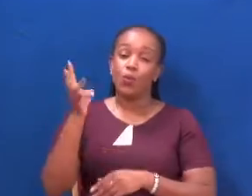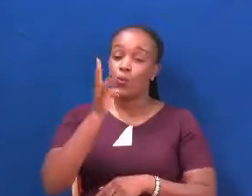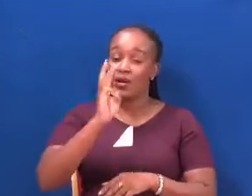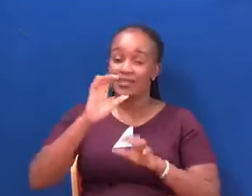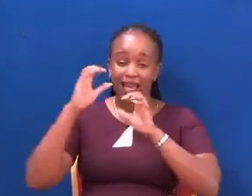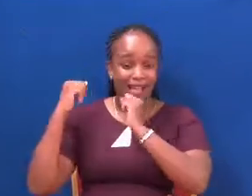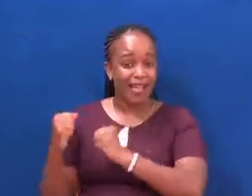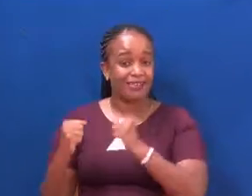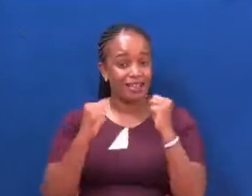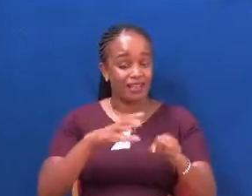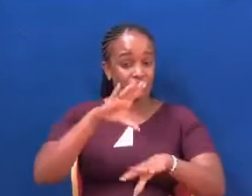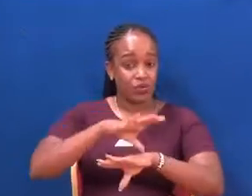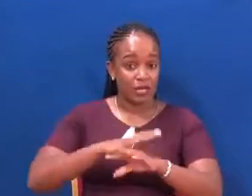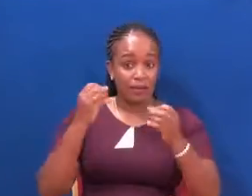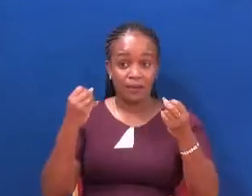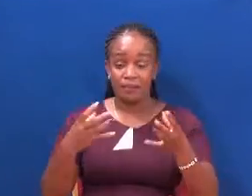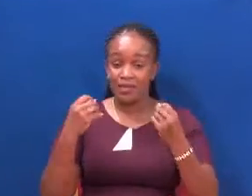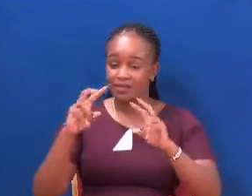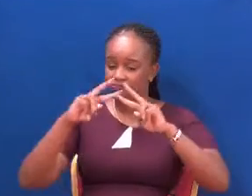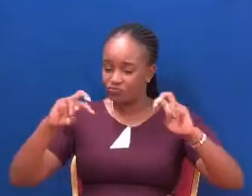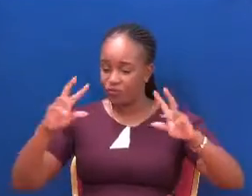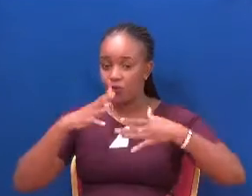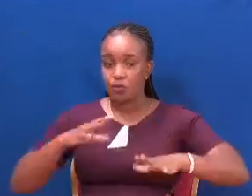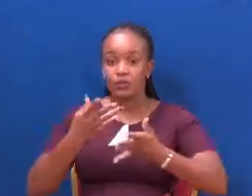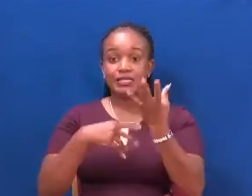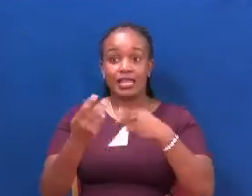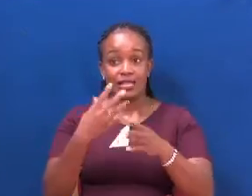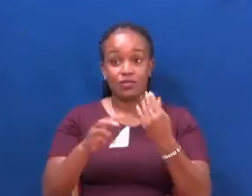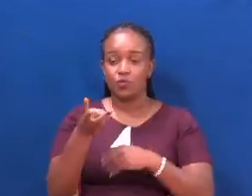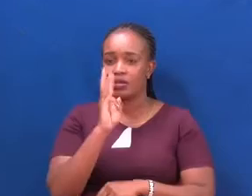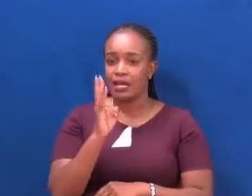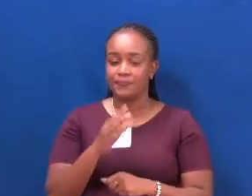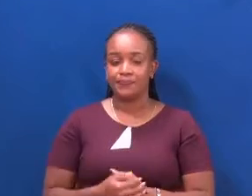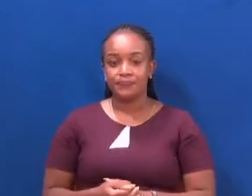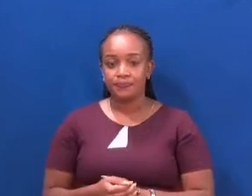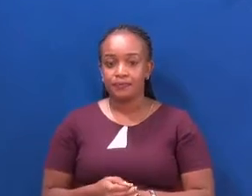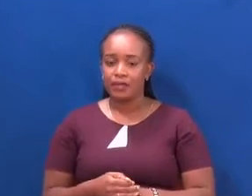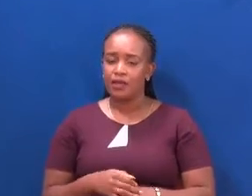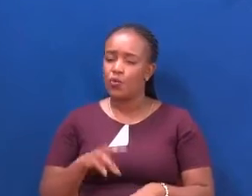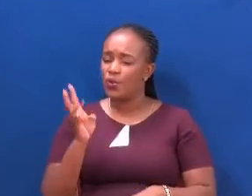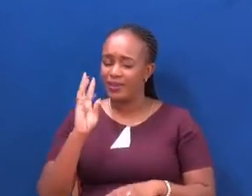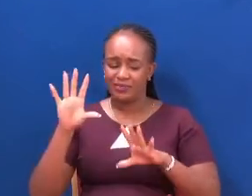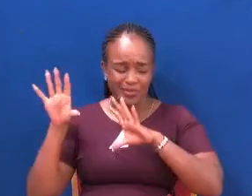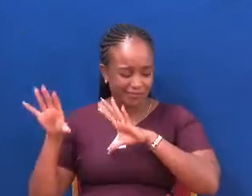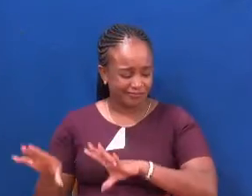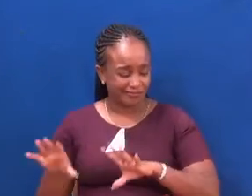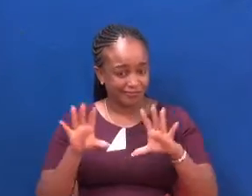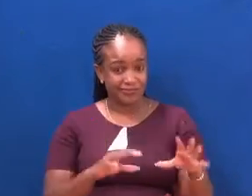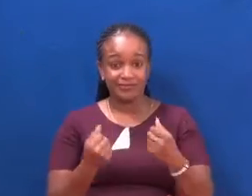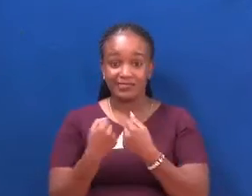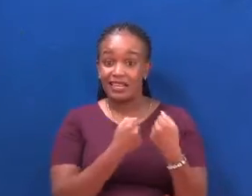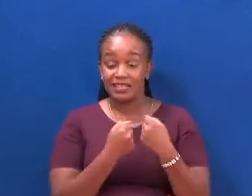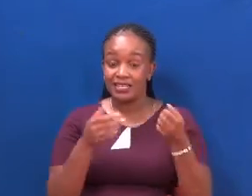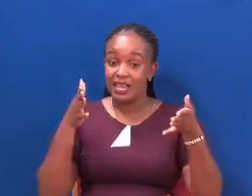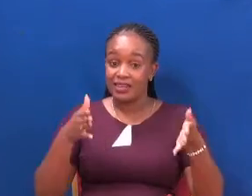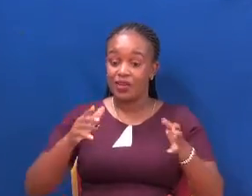now opting for water vendors and other avenues. Maji imekuwa ni changamoto sana. Pia visima sahihi zimekauka.